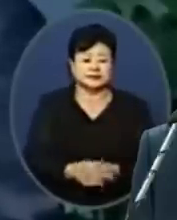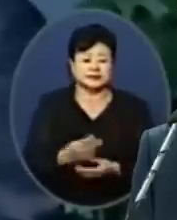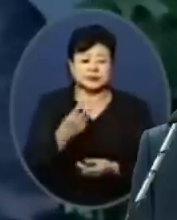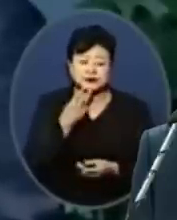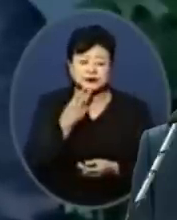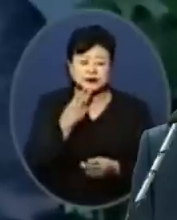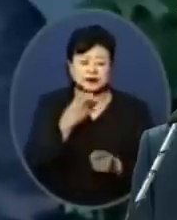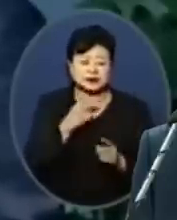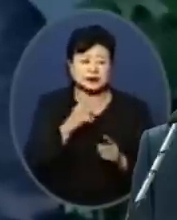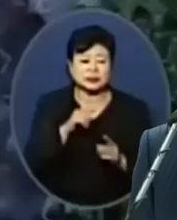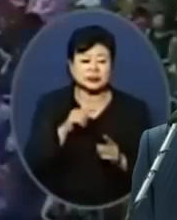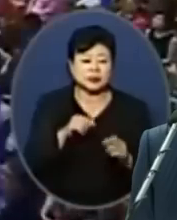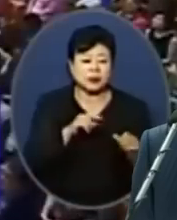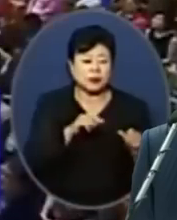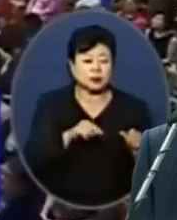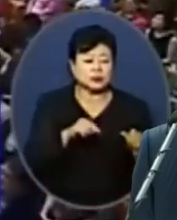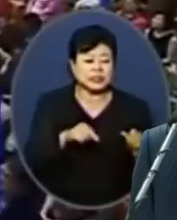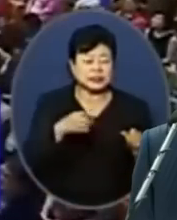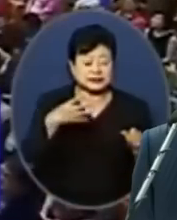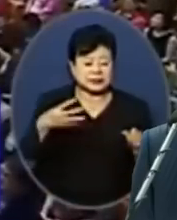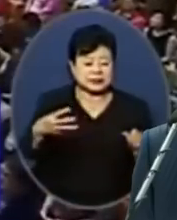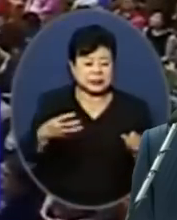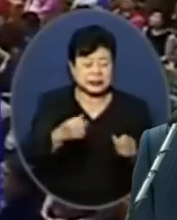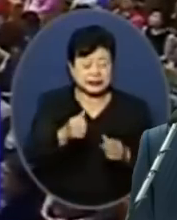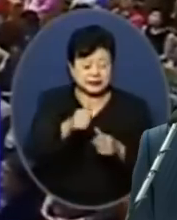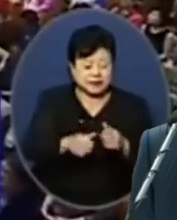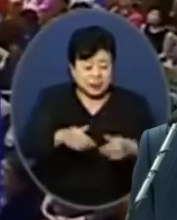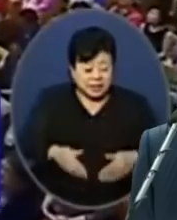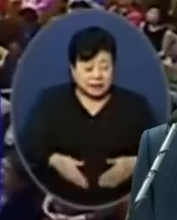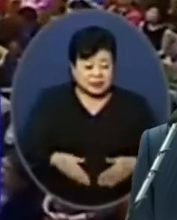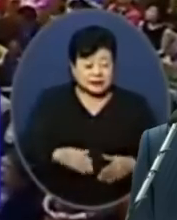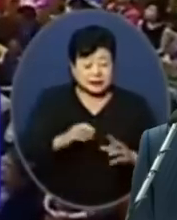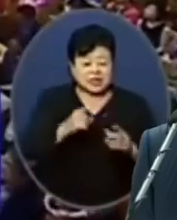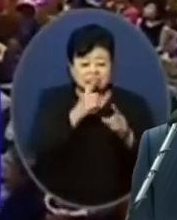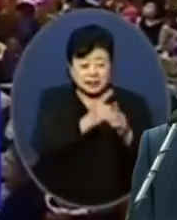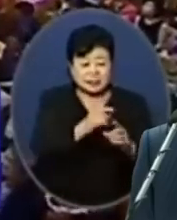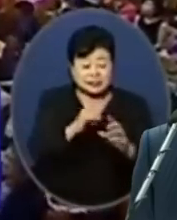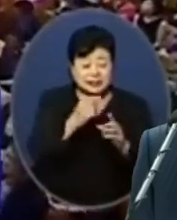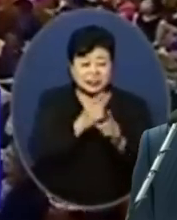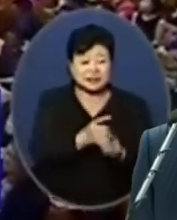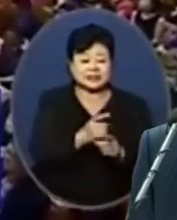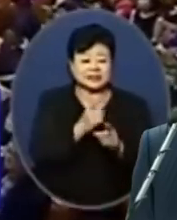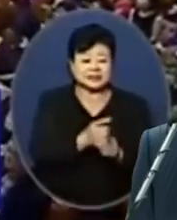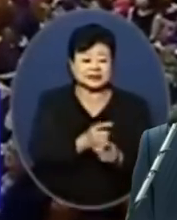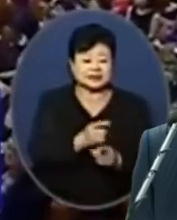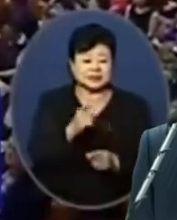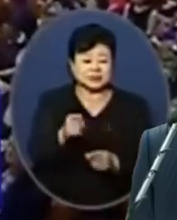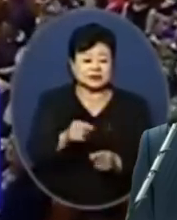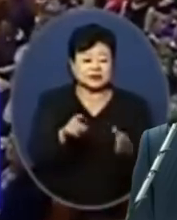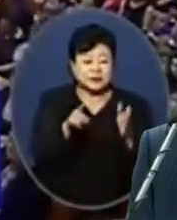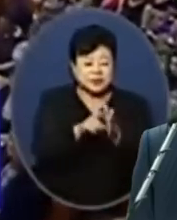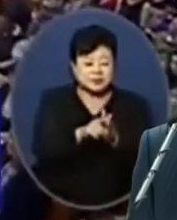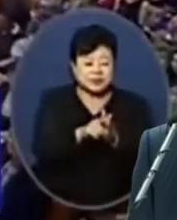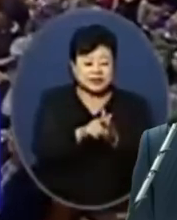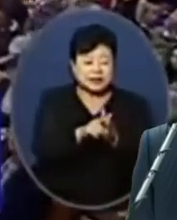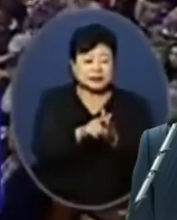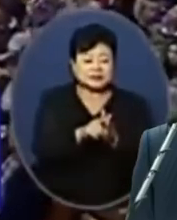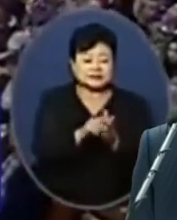요한일서 5장 4절에 무릇 하나님께로부터 난 자마다 세상을 이기느니라. 세상을 이기는 승리는 이것이니 우리의